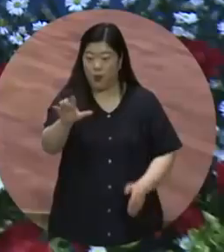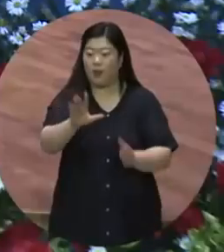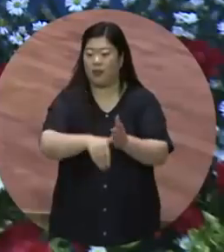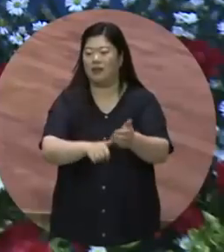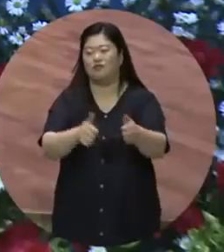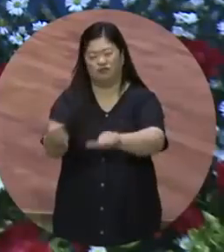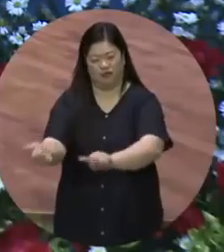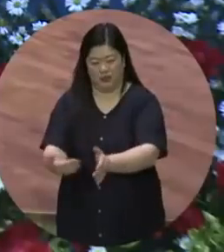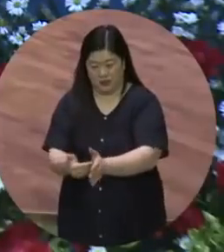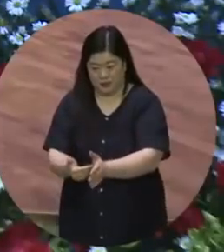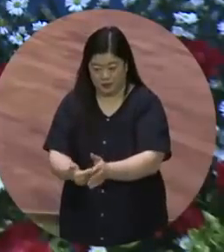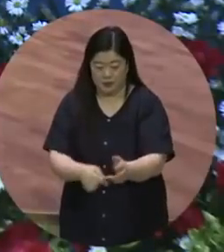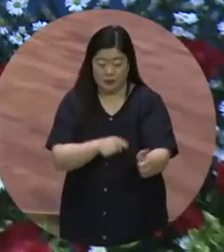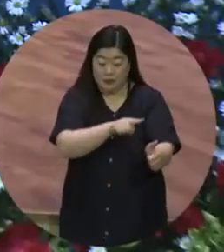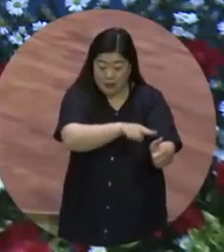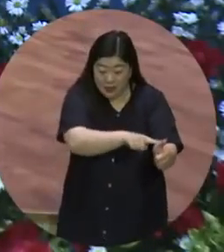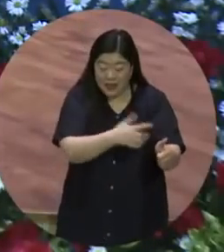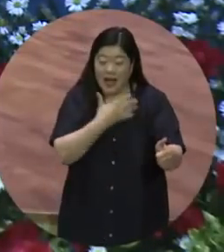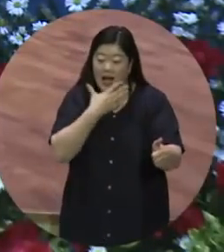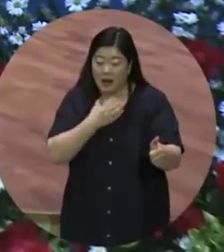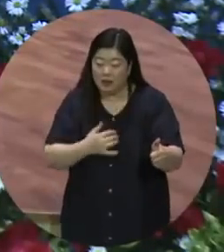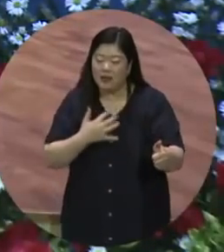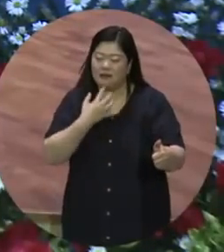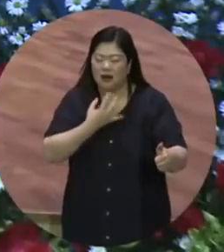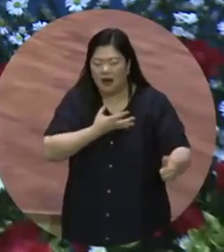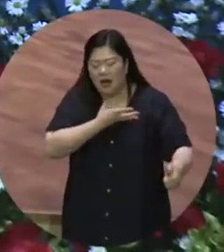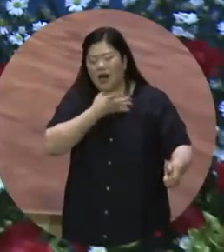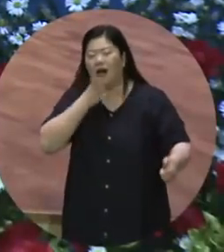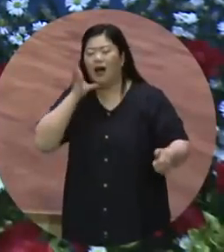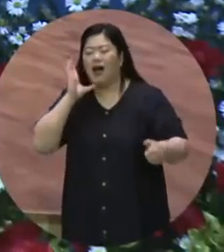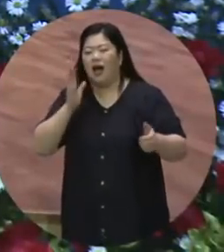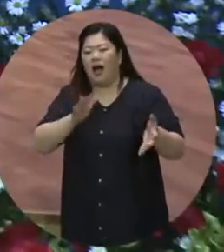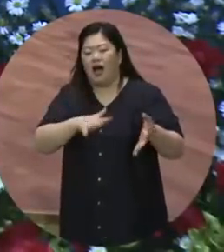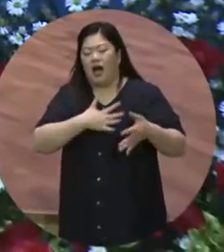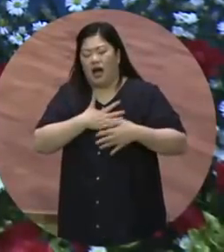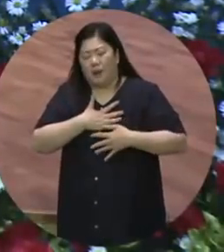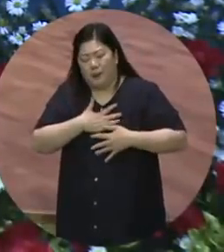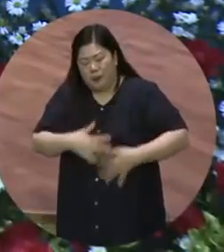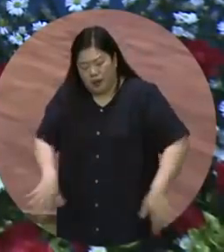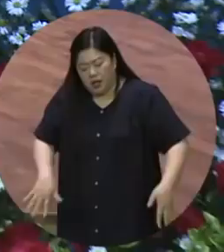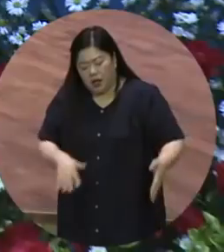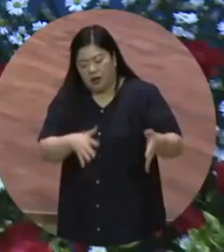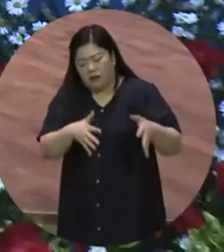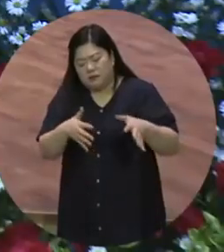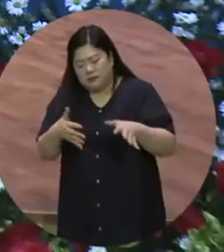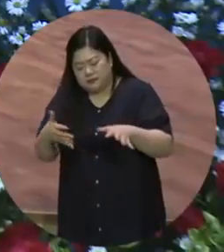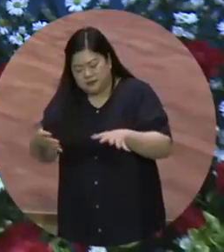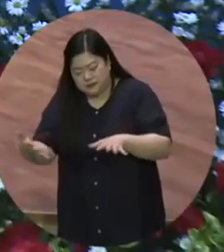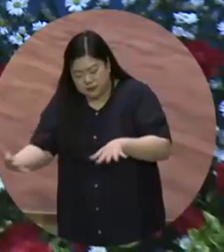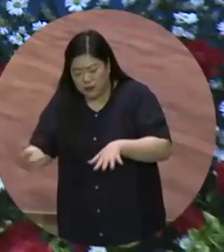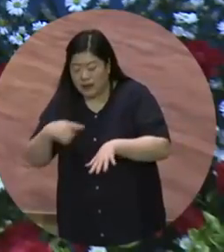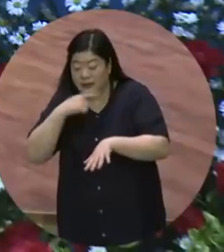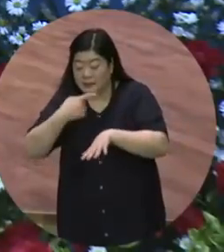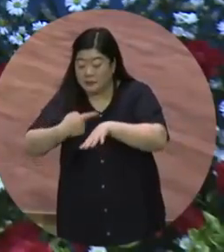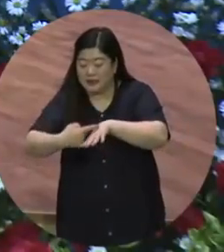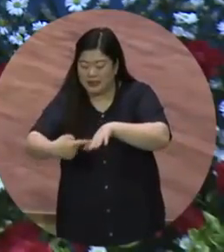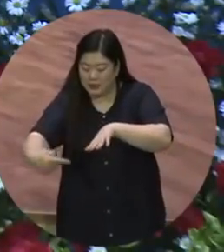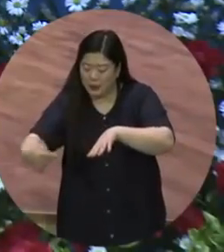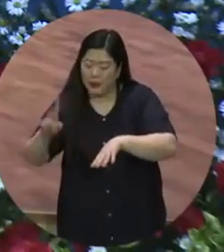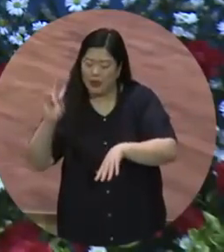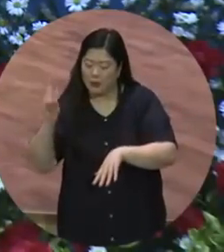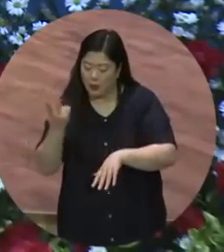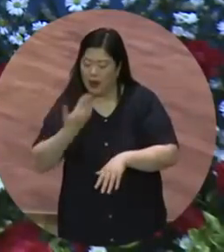나이가 높고 늙어서 기운이 다하여 죽어 자기 열조에게로 돌아가매라고 그렇게 말씀하고요.